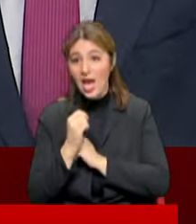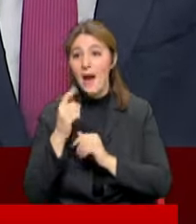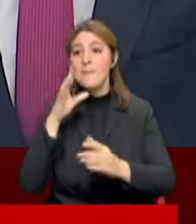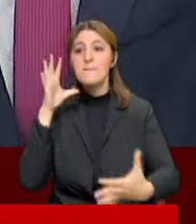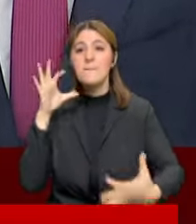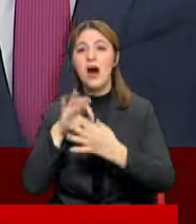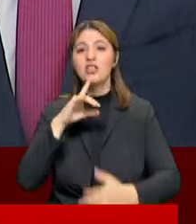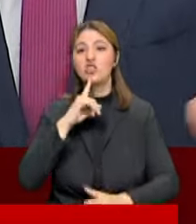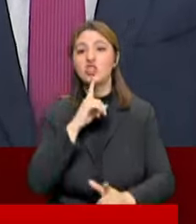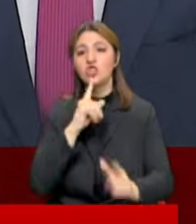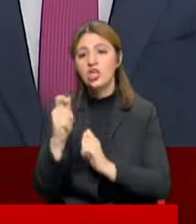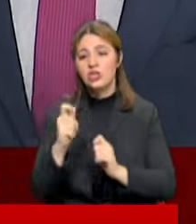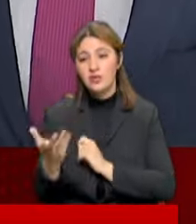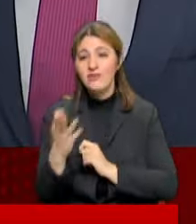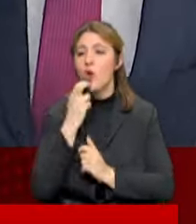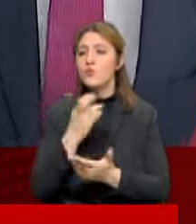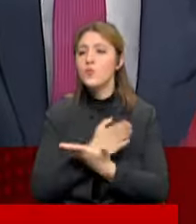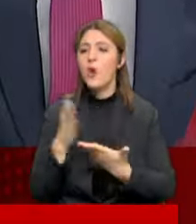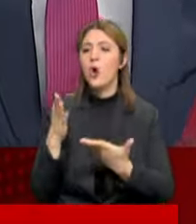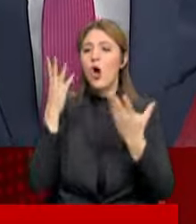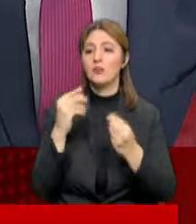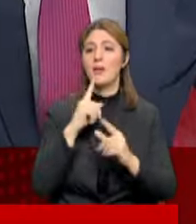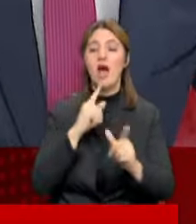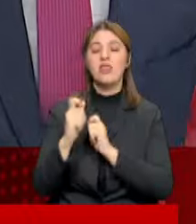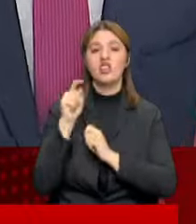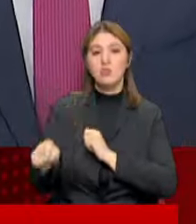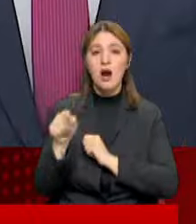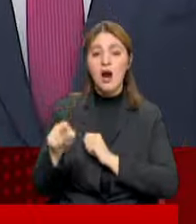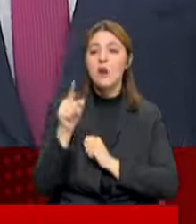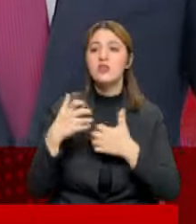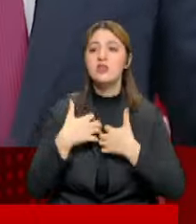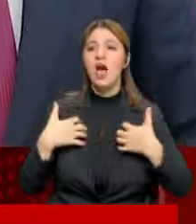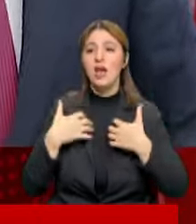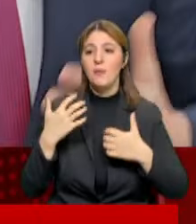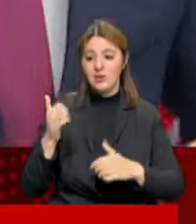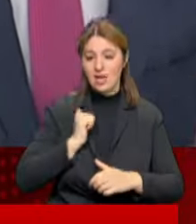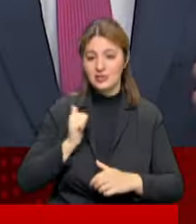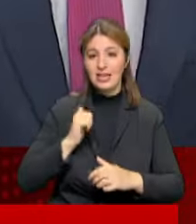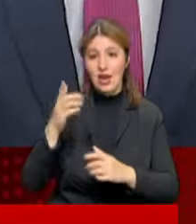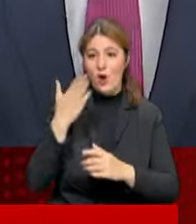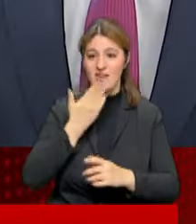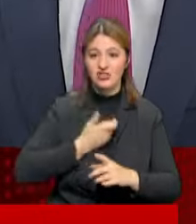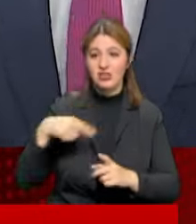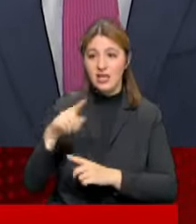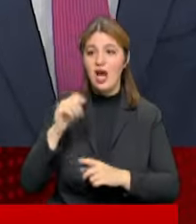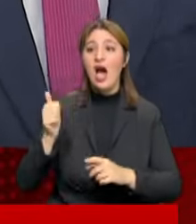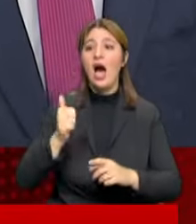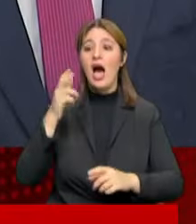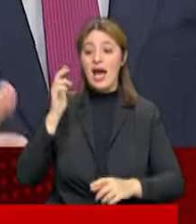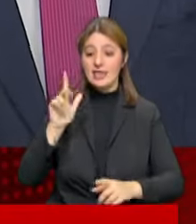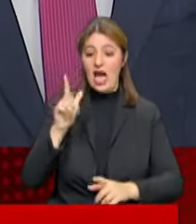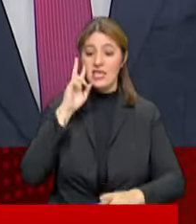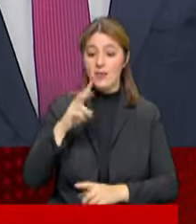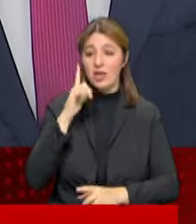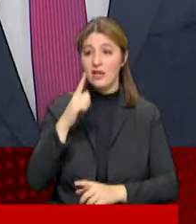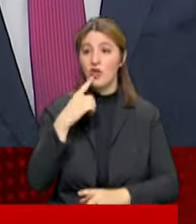bağlılık sözleşmesidir ve ömür boyu sürecek bir anlaşmadır bu kahraman teler askerlik andının gereğini diyorlar ki